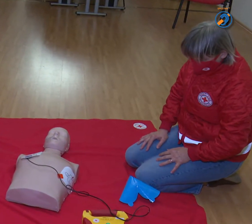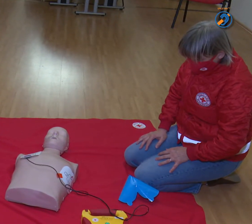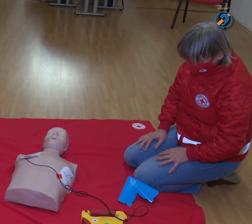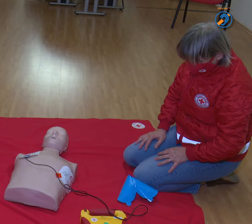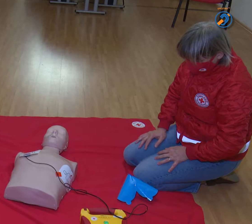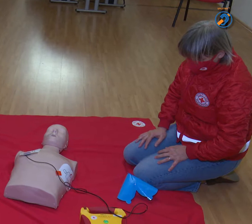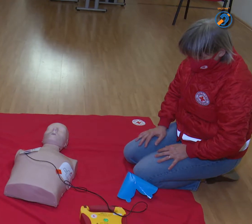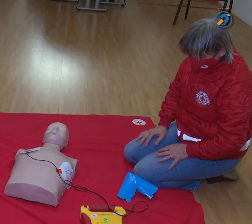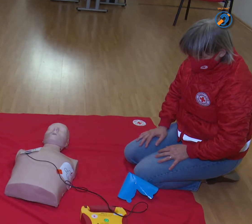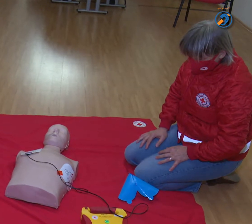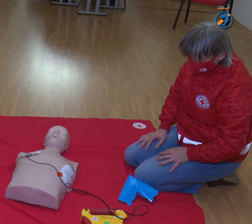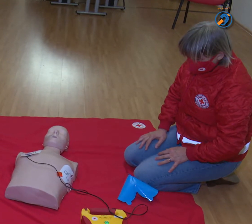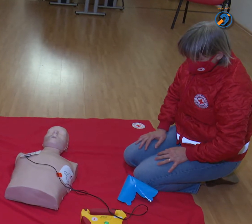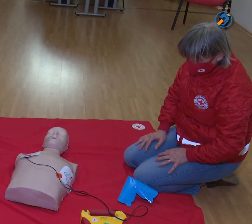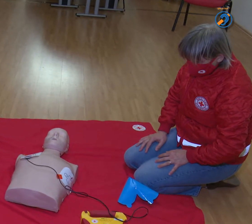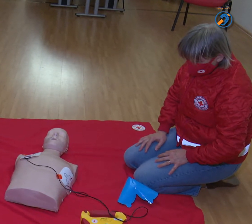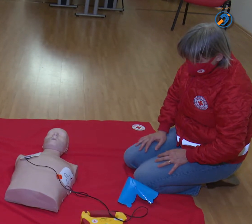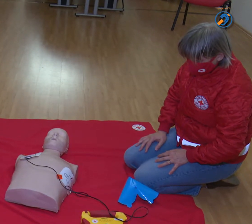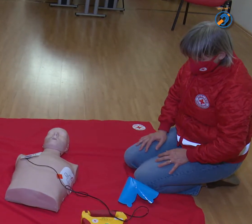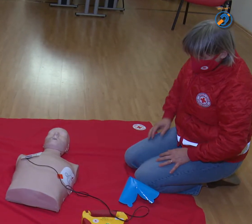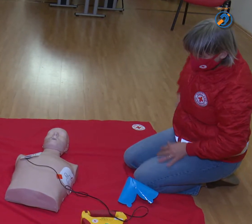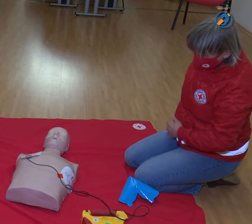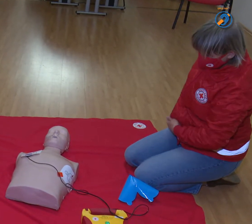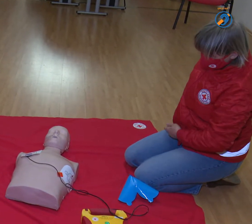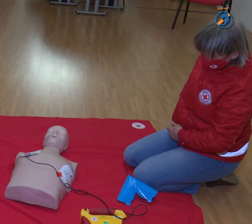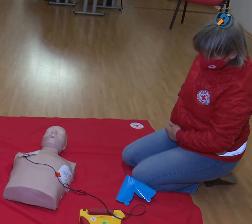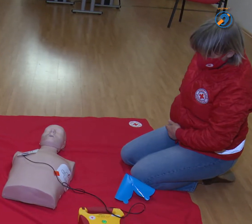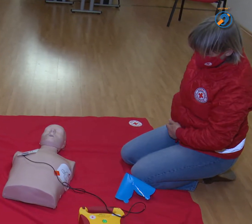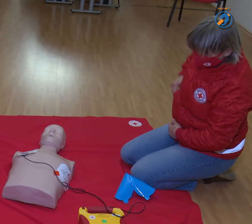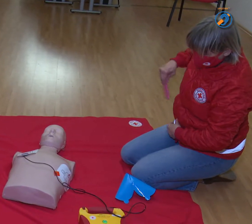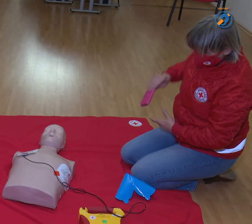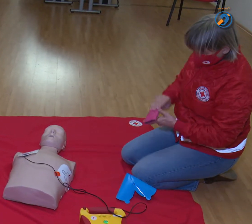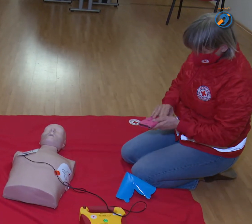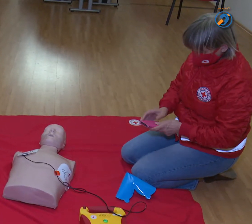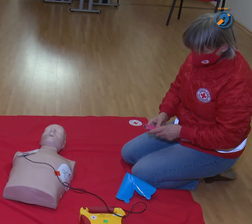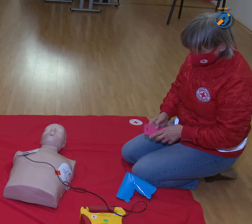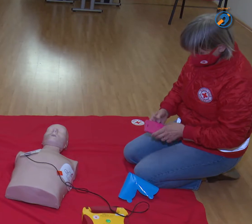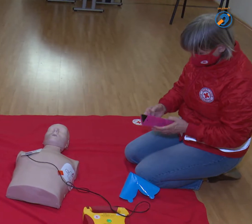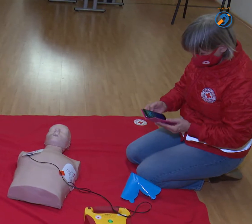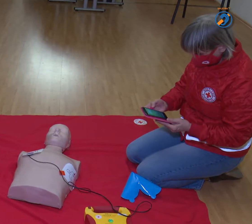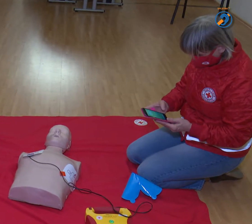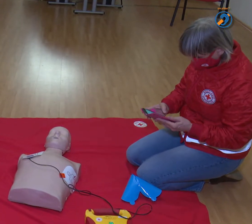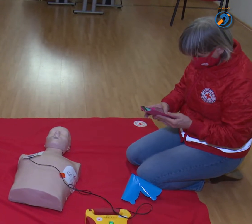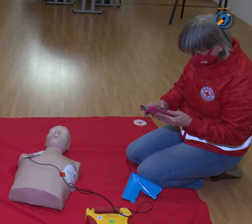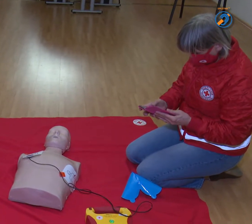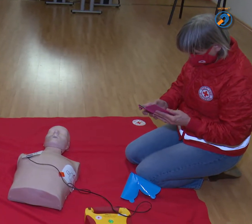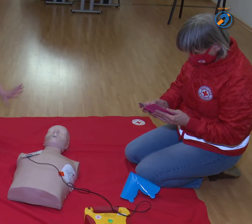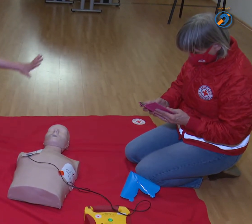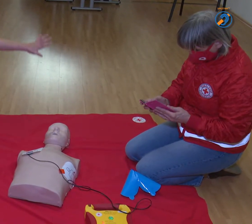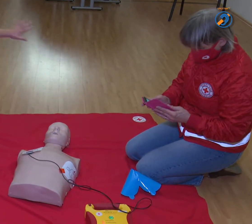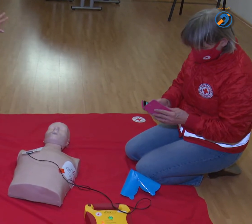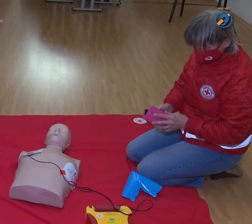Funkcija za šolanje. Pokliči nujno pomoč. Analiziram srčni ritem. Ne dotikaj